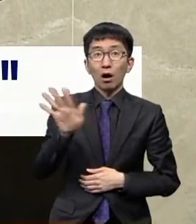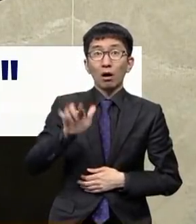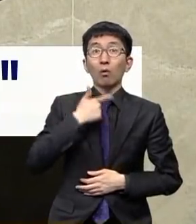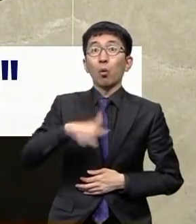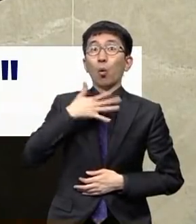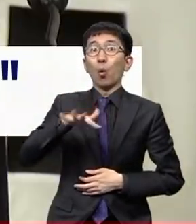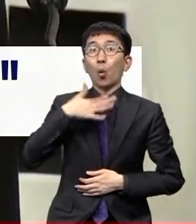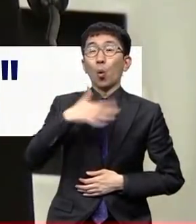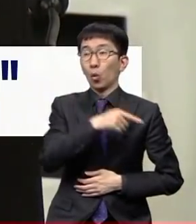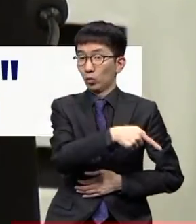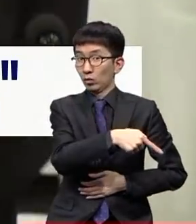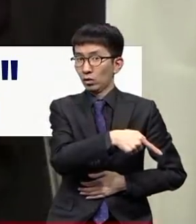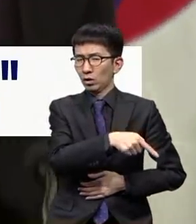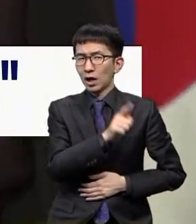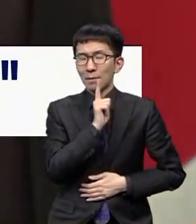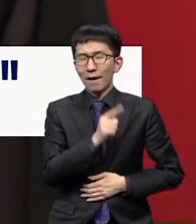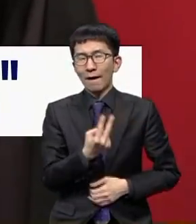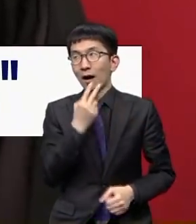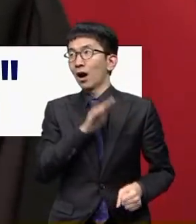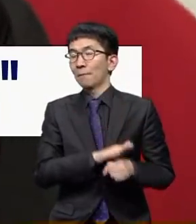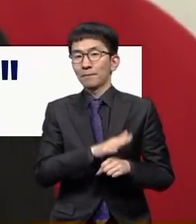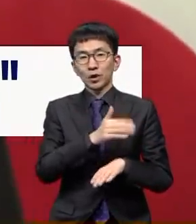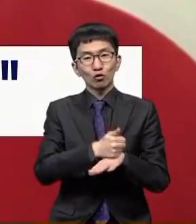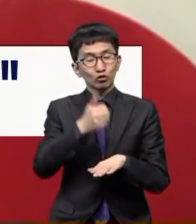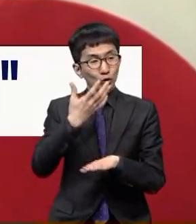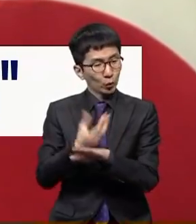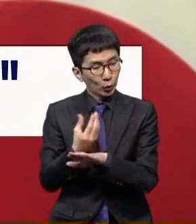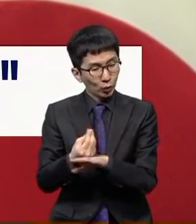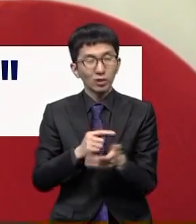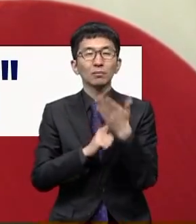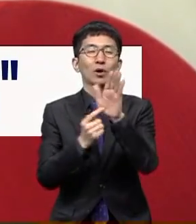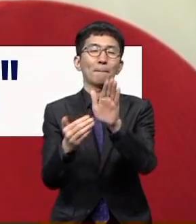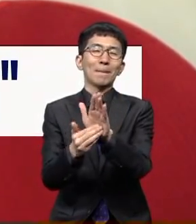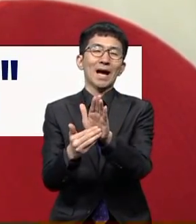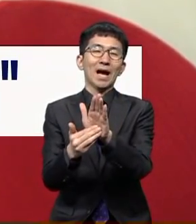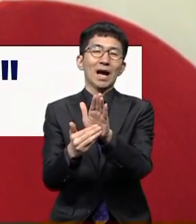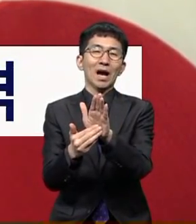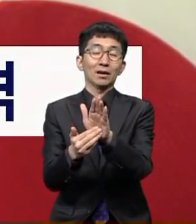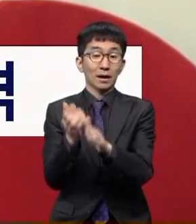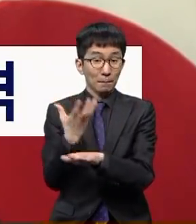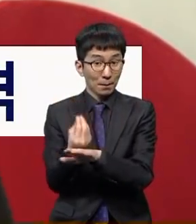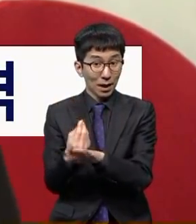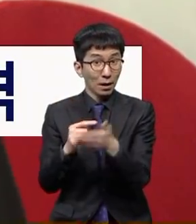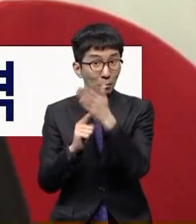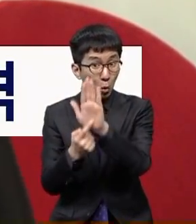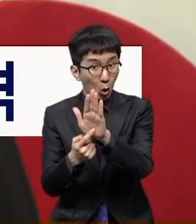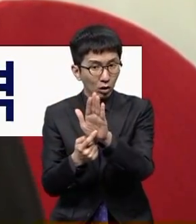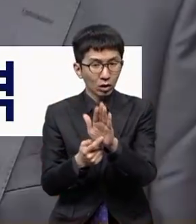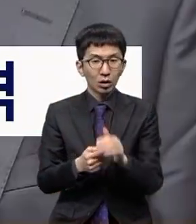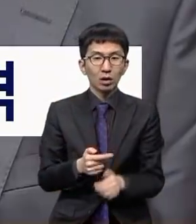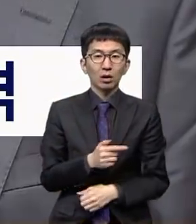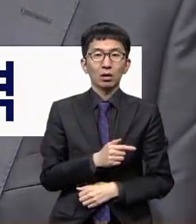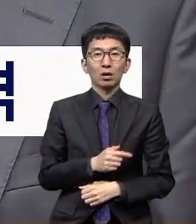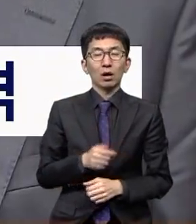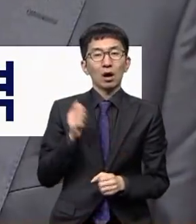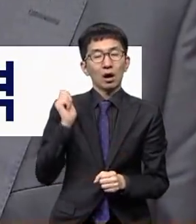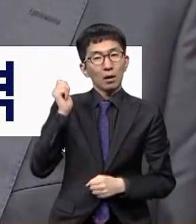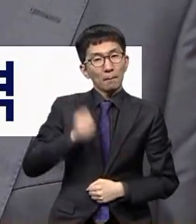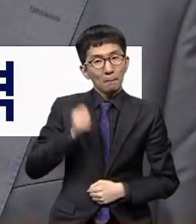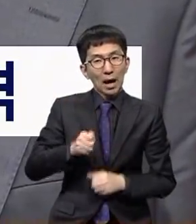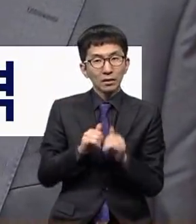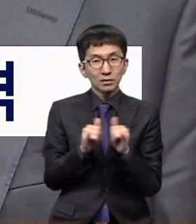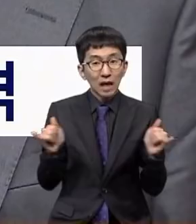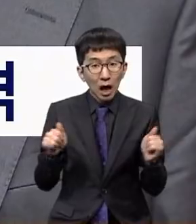녹취 파일을 공개했다 고 밝혔습니다 그럼에도 임 부장판사 에 독 씨팔 공개는 일섬 법관들에게 충격을 주기에